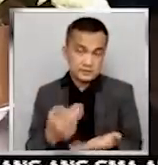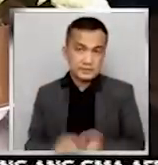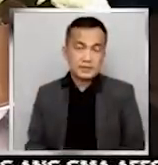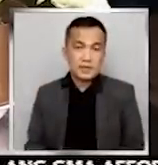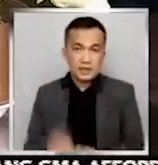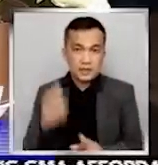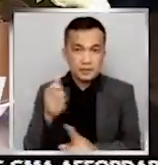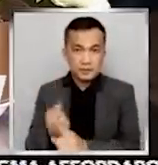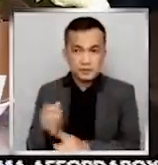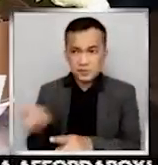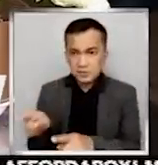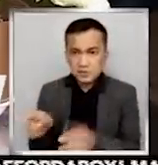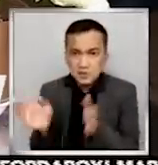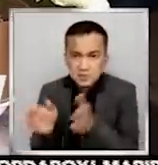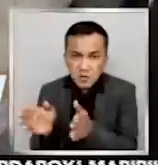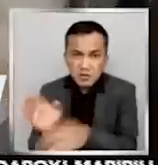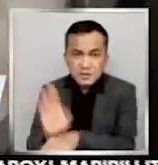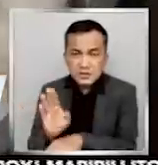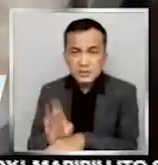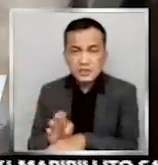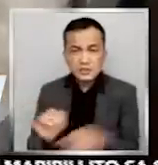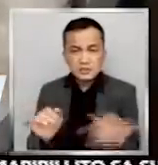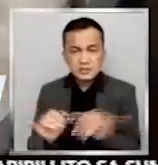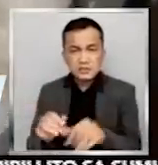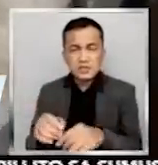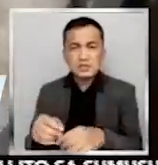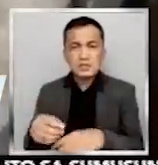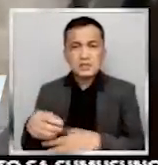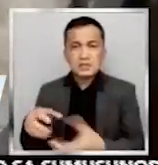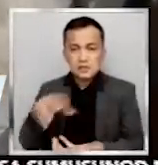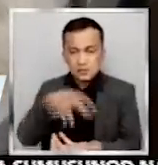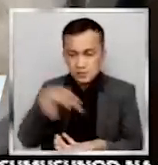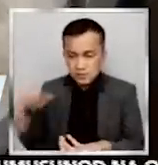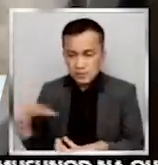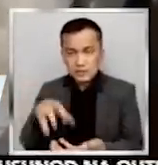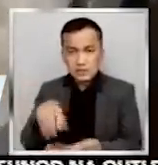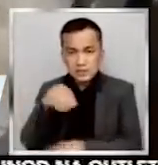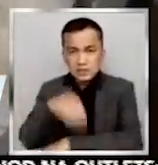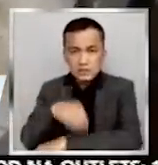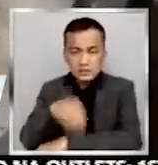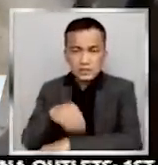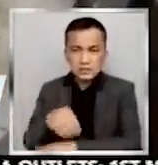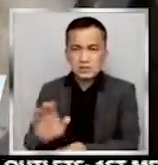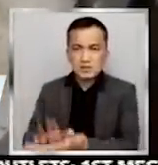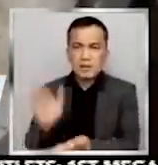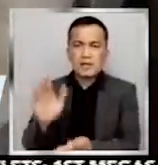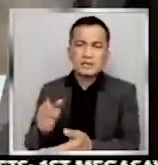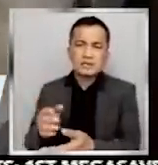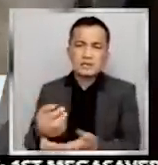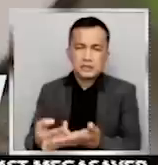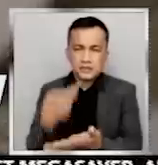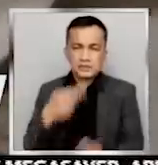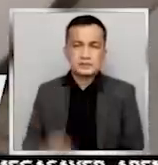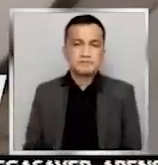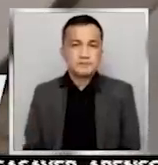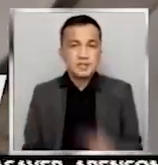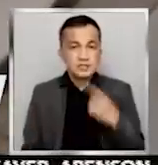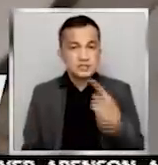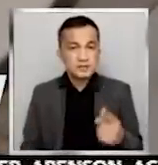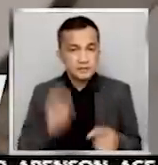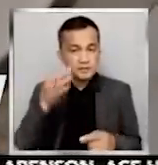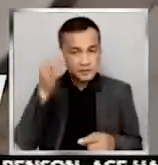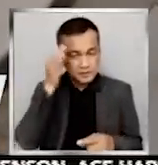ang maliliit na negosyo tulad ng mga karinderya na minahalan na rin ang kanilang kanin. Sabi naman ng Federation of Free